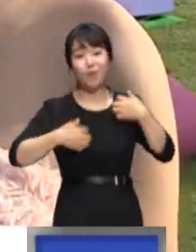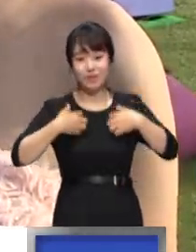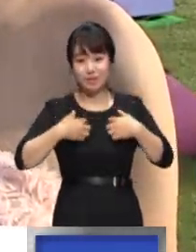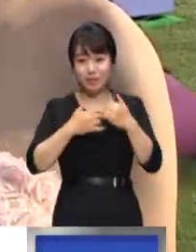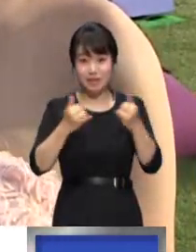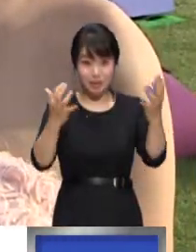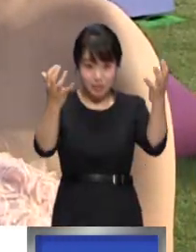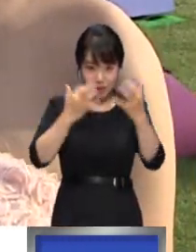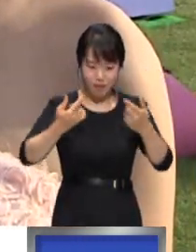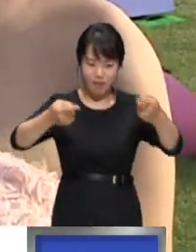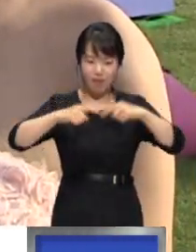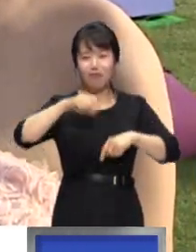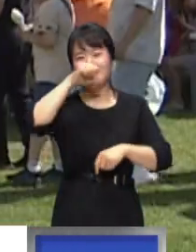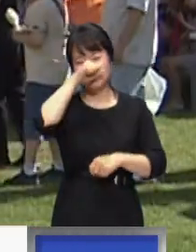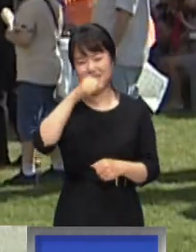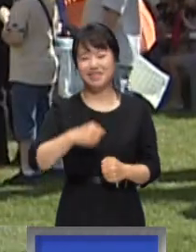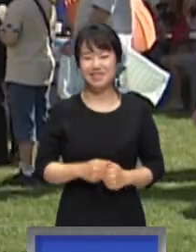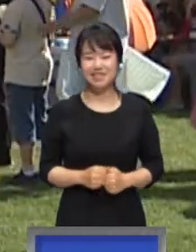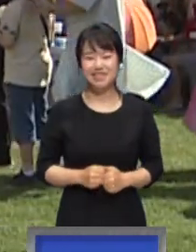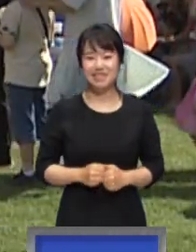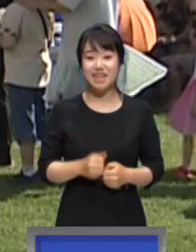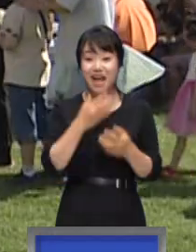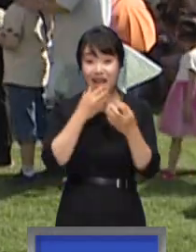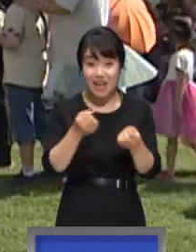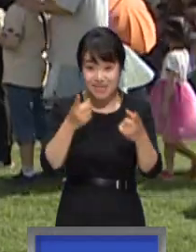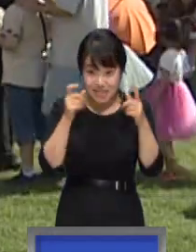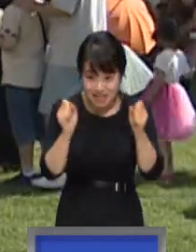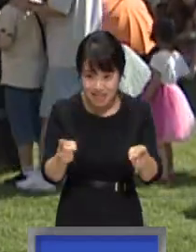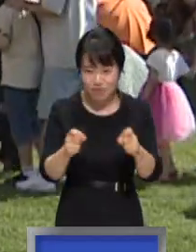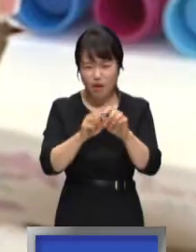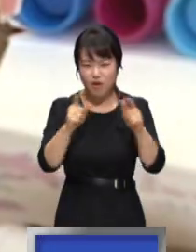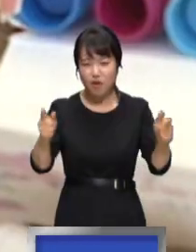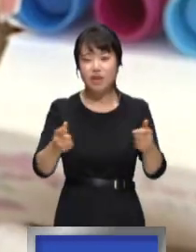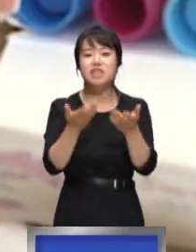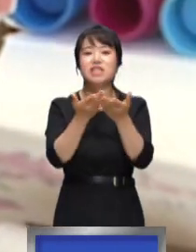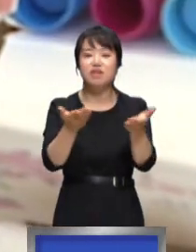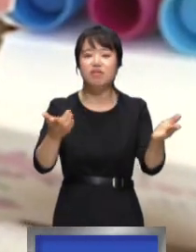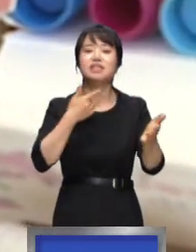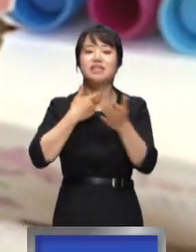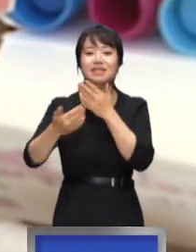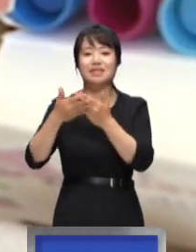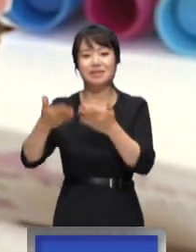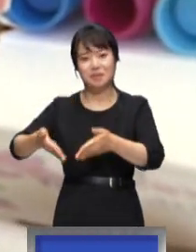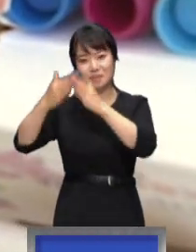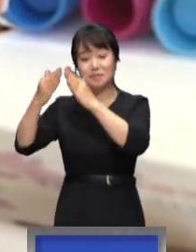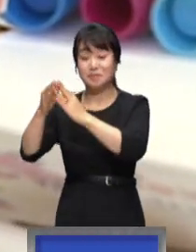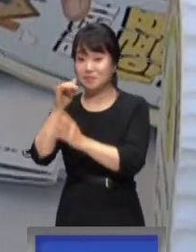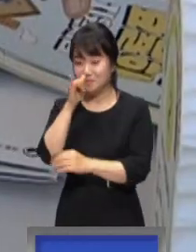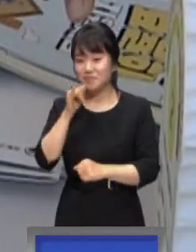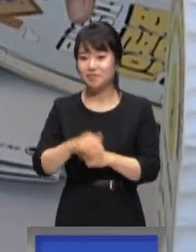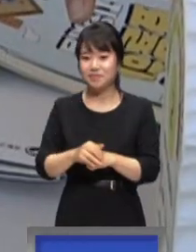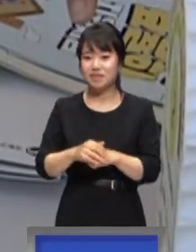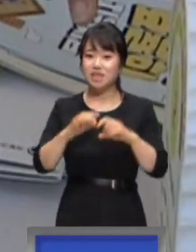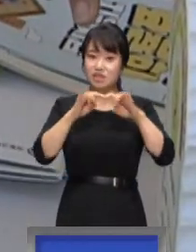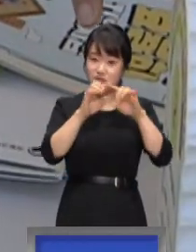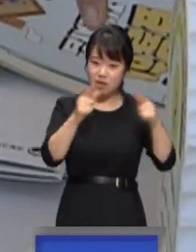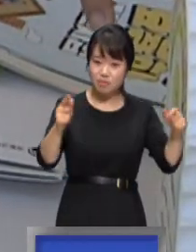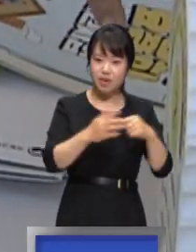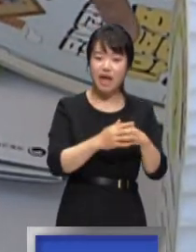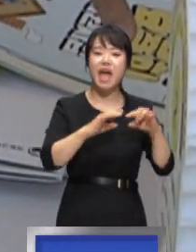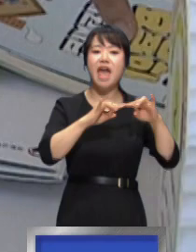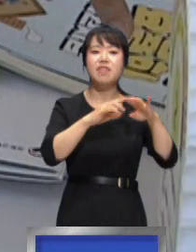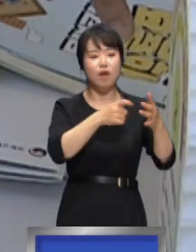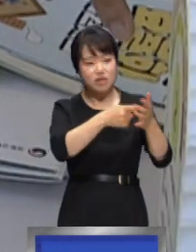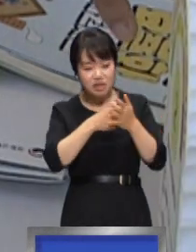되게 많이 참여해서 재밌었어요. 이날 행사장에는 다양한 전시 체험 부스도 운영했습니다. 전자제품의 에너지